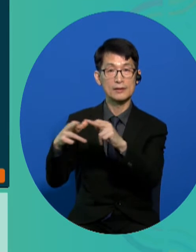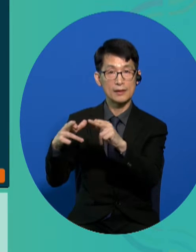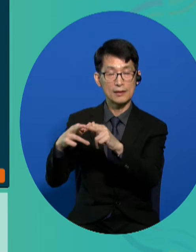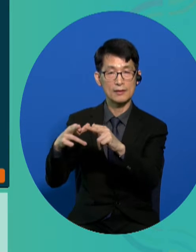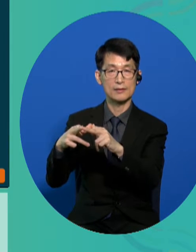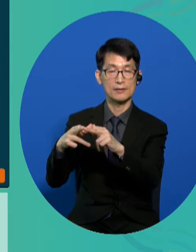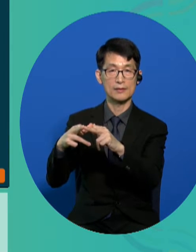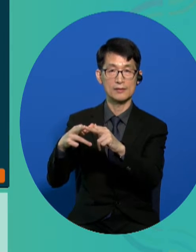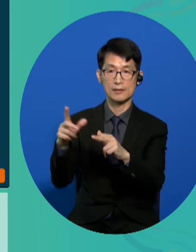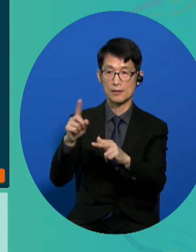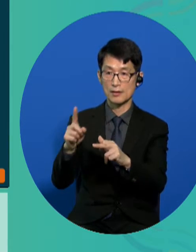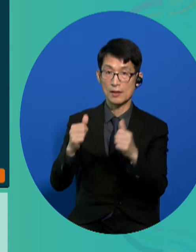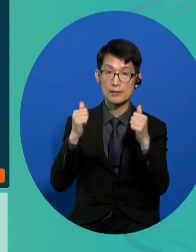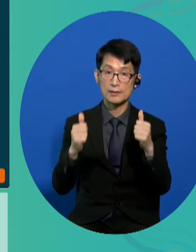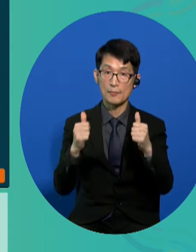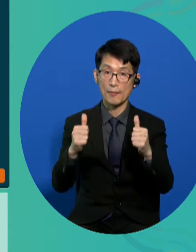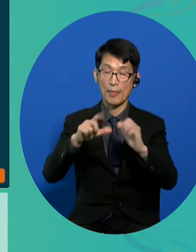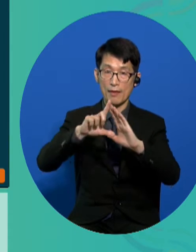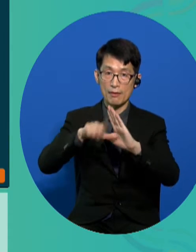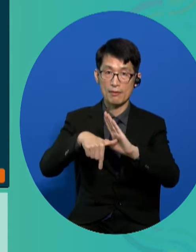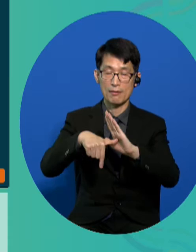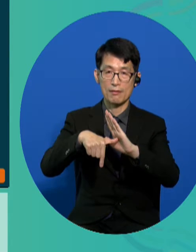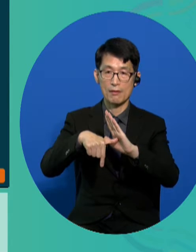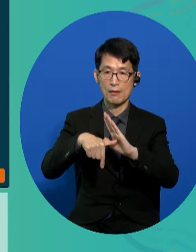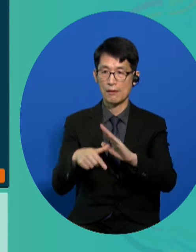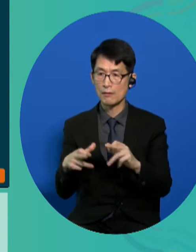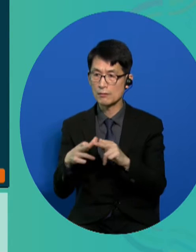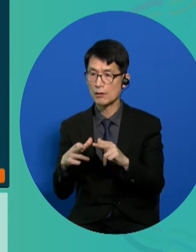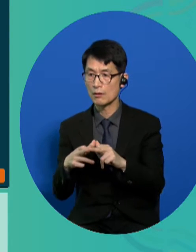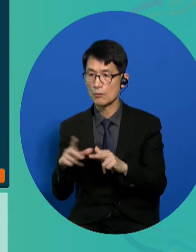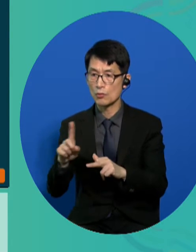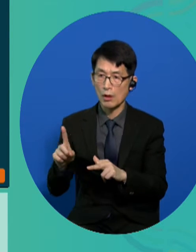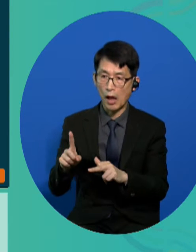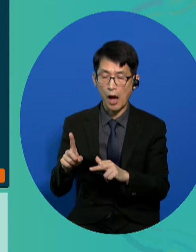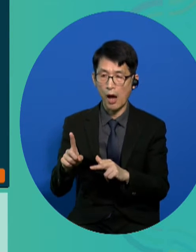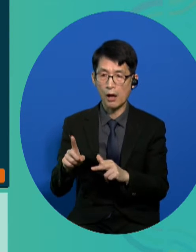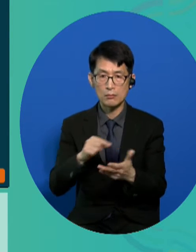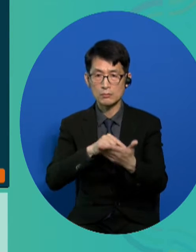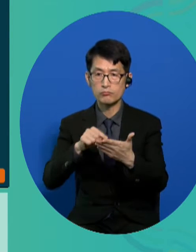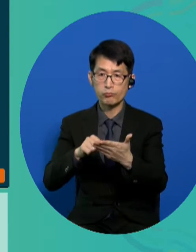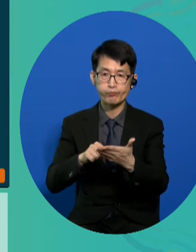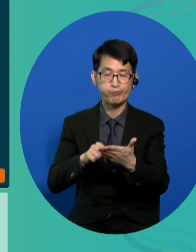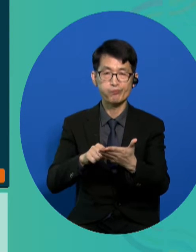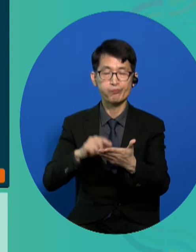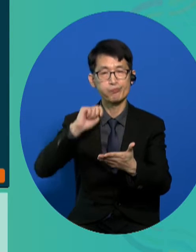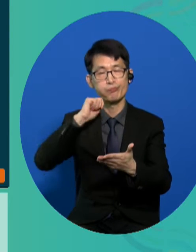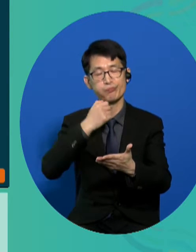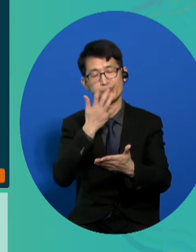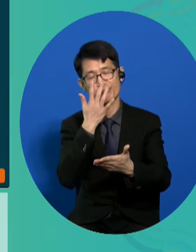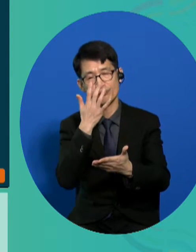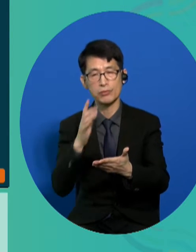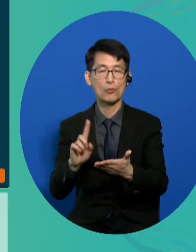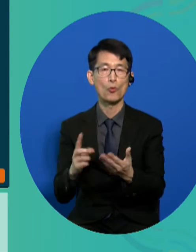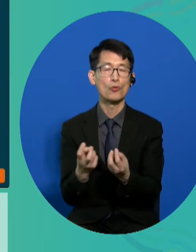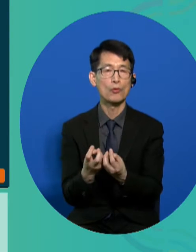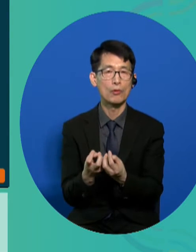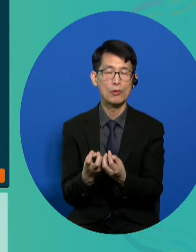장애인이 사법제도 안에서 상대적으로 더 안 좋은 결과를 얻는다는 것을 볼 수가 있었습니다. 예를